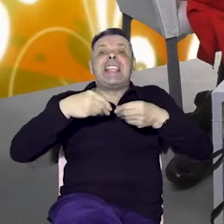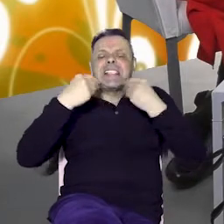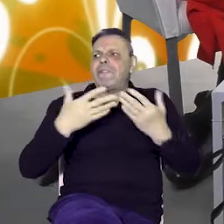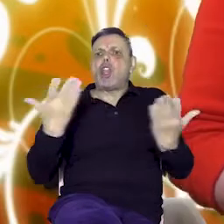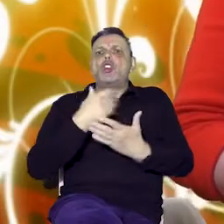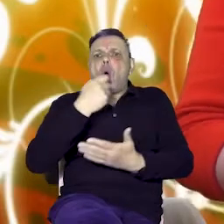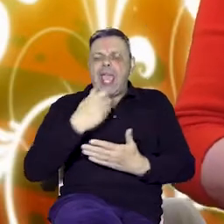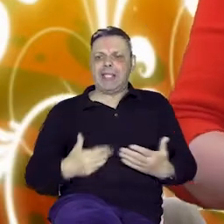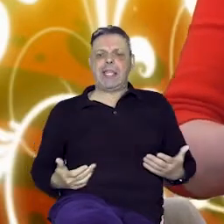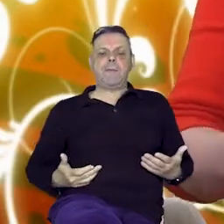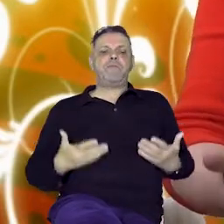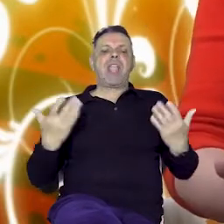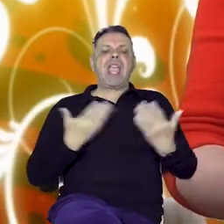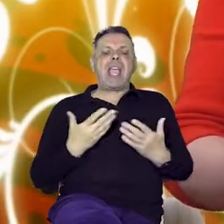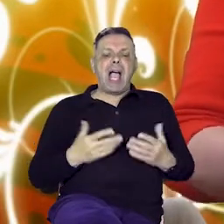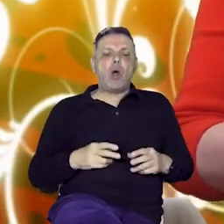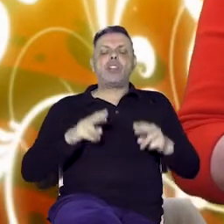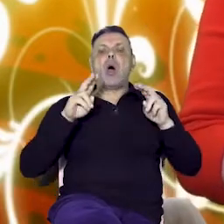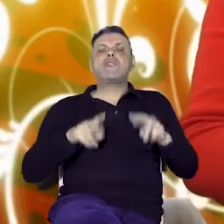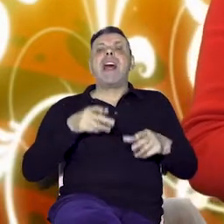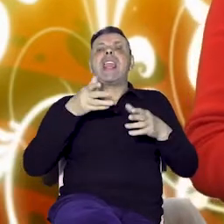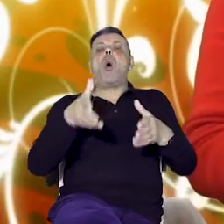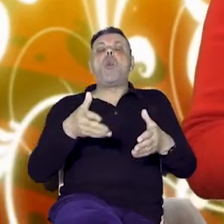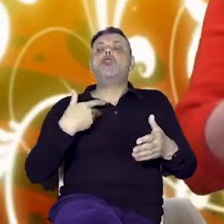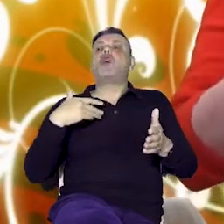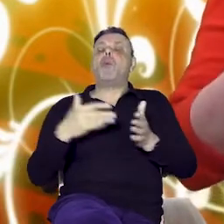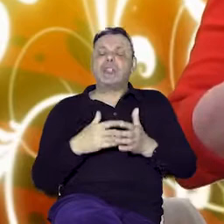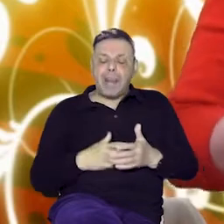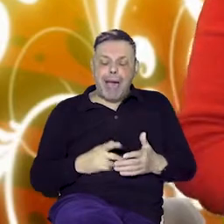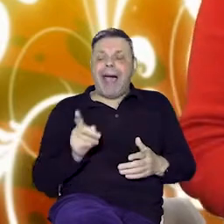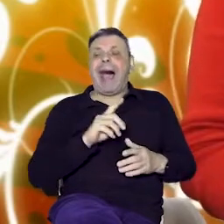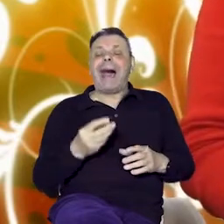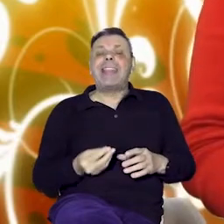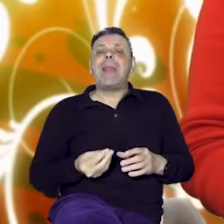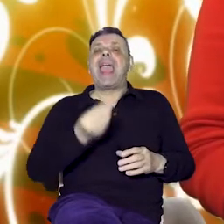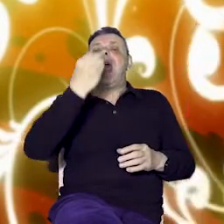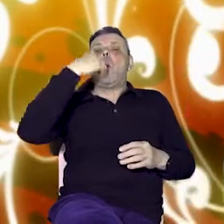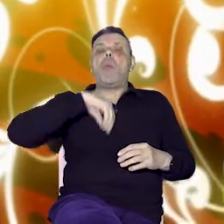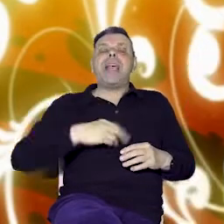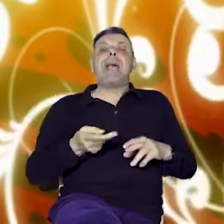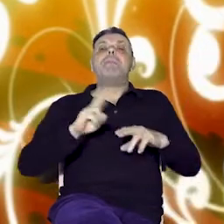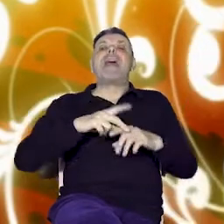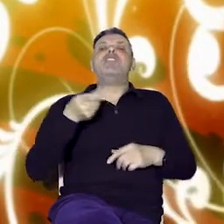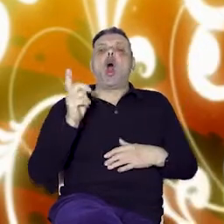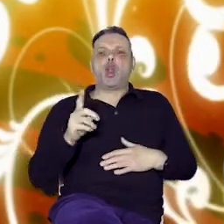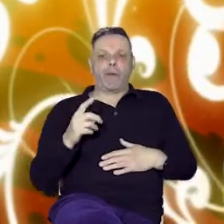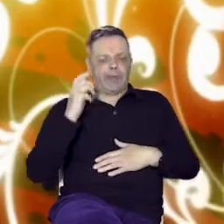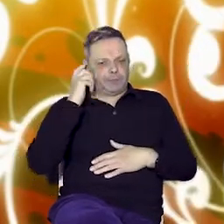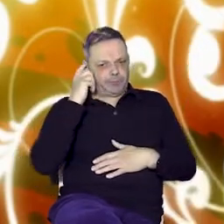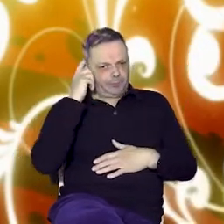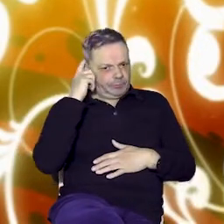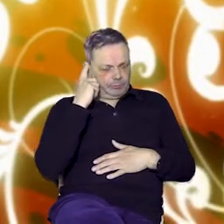koji način da u stvari unese ono što mu treba, a ne unese previše otrova. Da. E, sad, da li nam možete